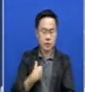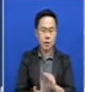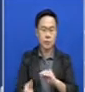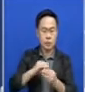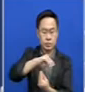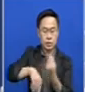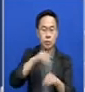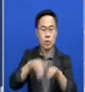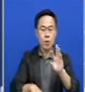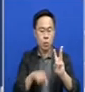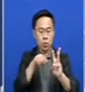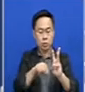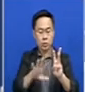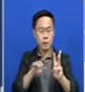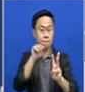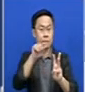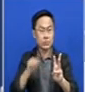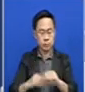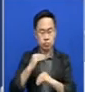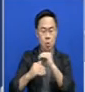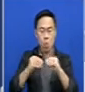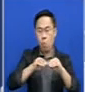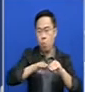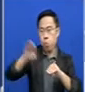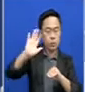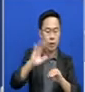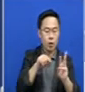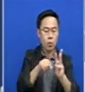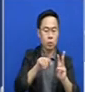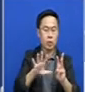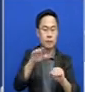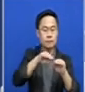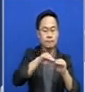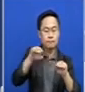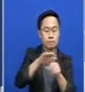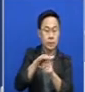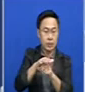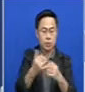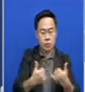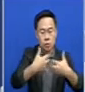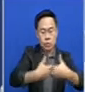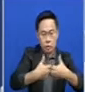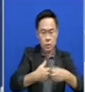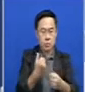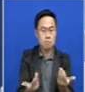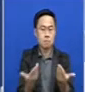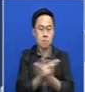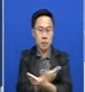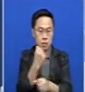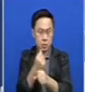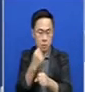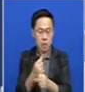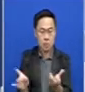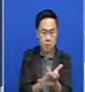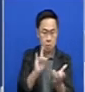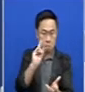ป็นอย่างต่ำผ่านการเพิ่มแรงงานรวมถึงปรับโครงสร้างอุตสาหกรรมนะครับที่ตอนนี้ถือว่าไม่ค่อยจะมีประสิทธิภาพสักเท่าไห